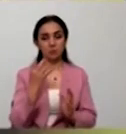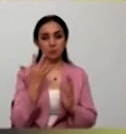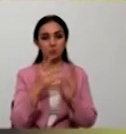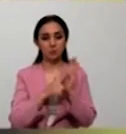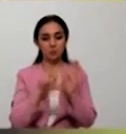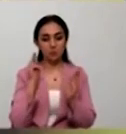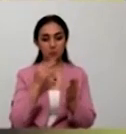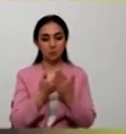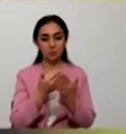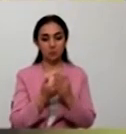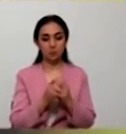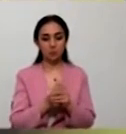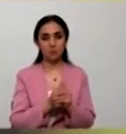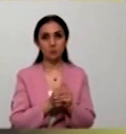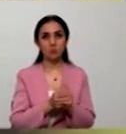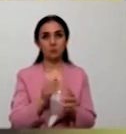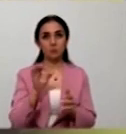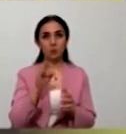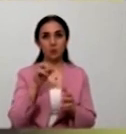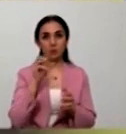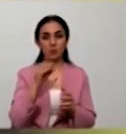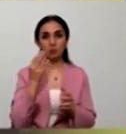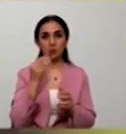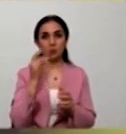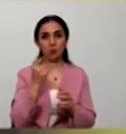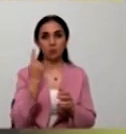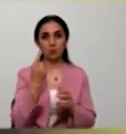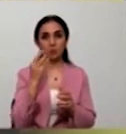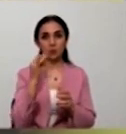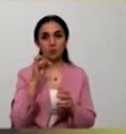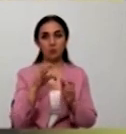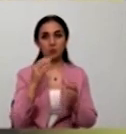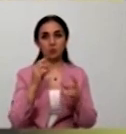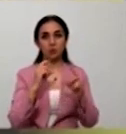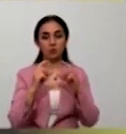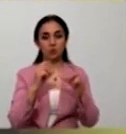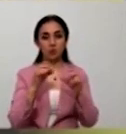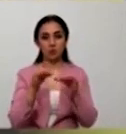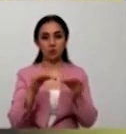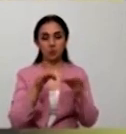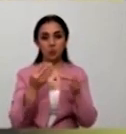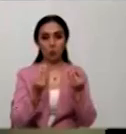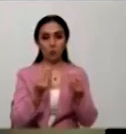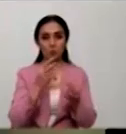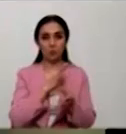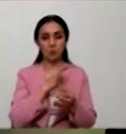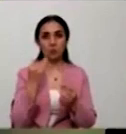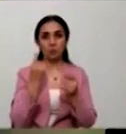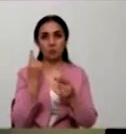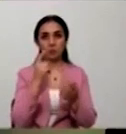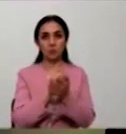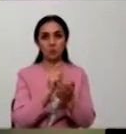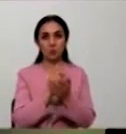457-chi mashq. Saodat va Shuhrat bir marta shashka o'yinni o'ynashdi. Birinchi